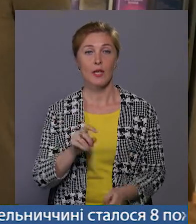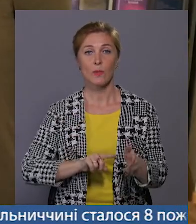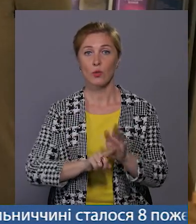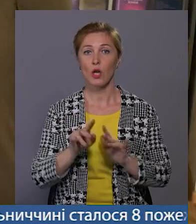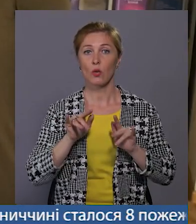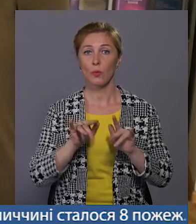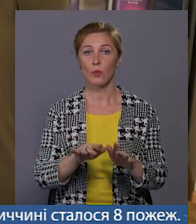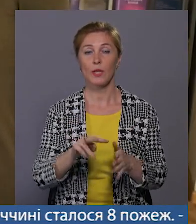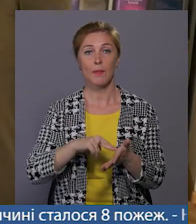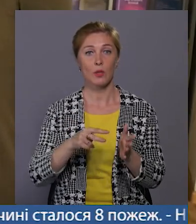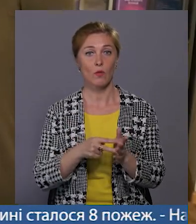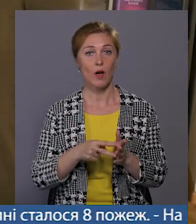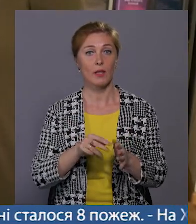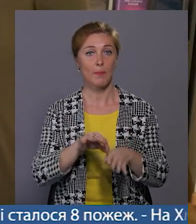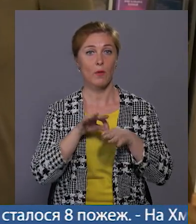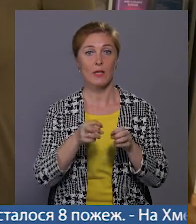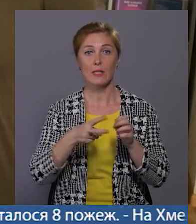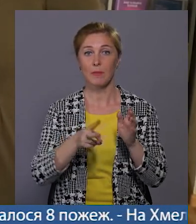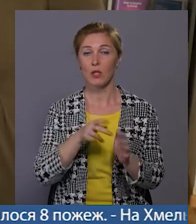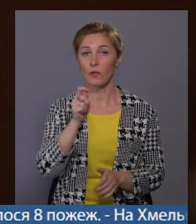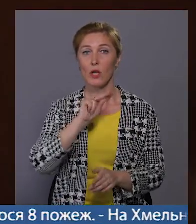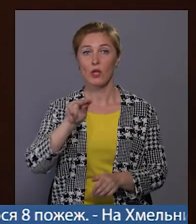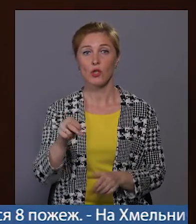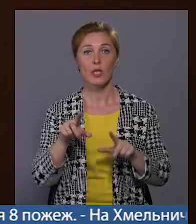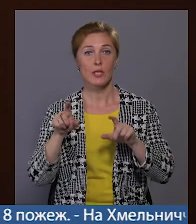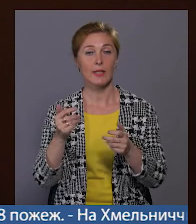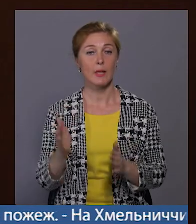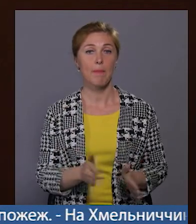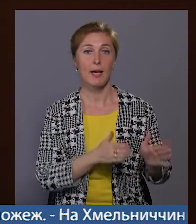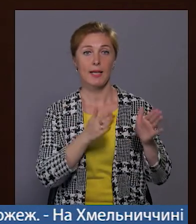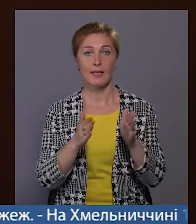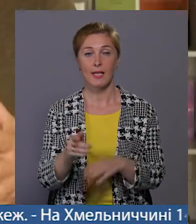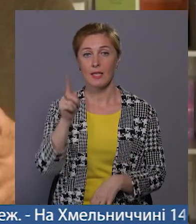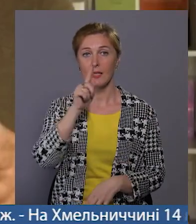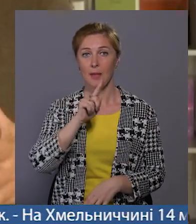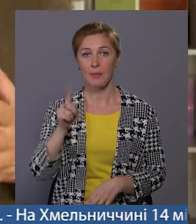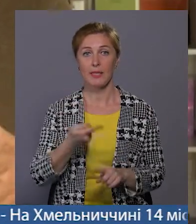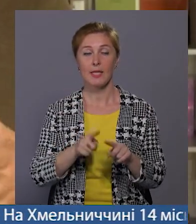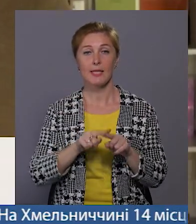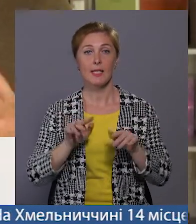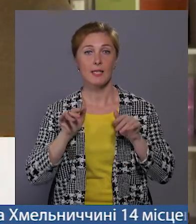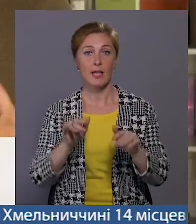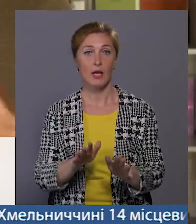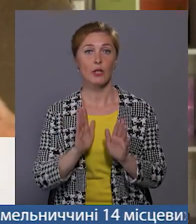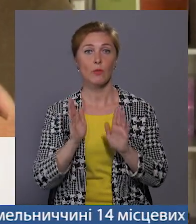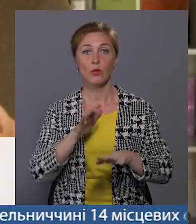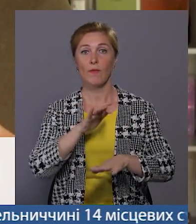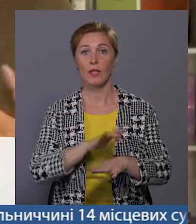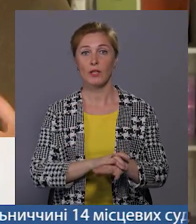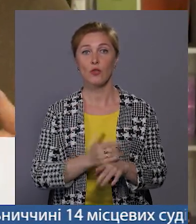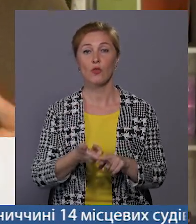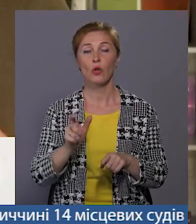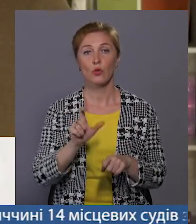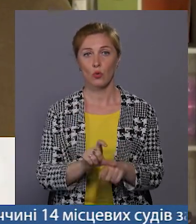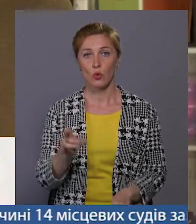подію планували провести 17 квітня, але через карантин її перенесли на місяць. Цей EdCamp у нас буде фактично дуже регіональний,